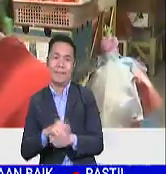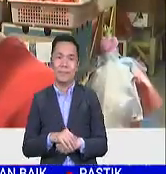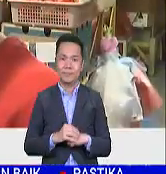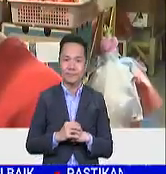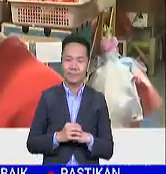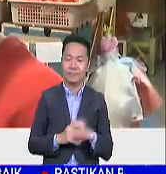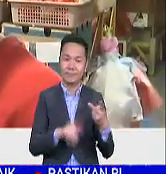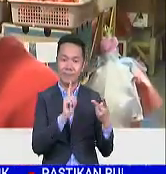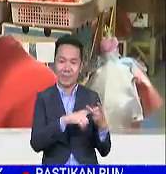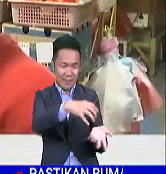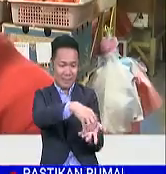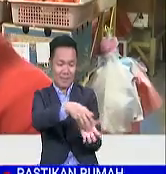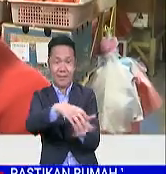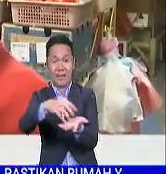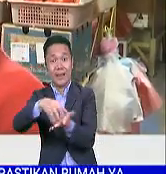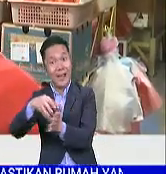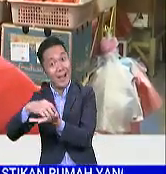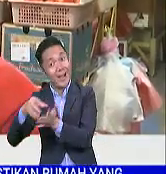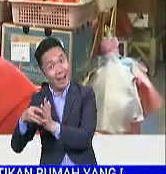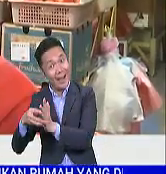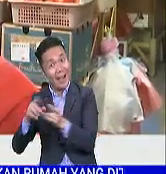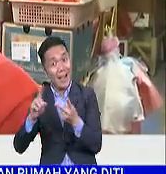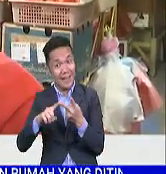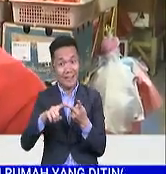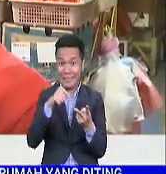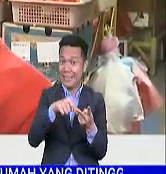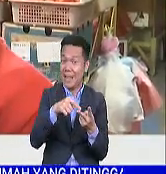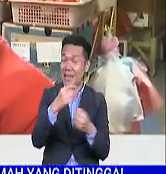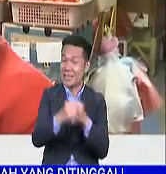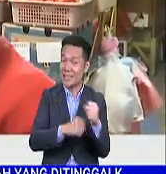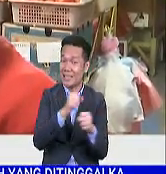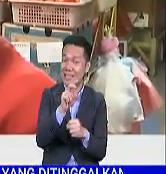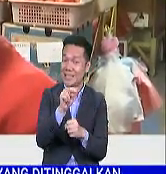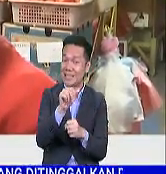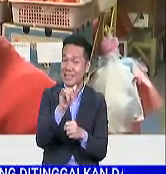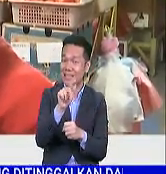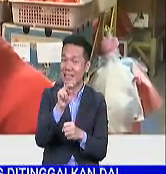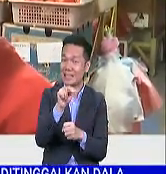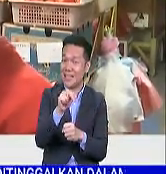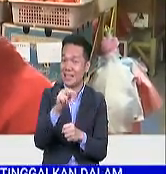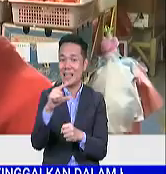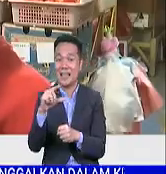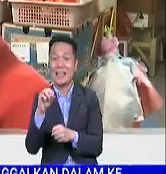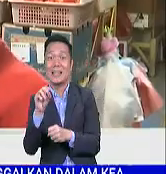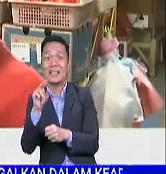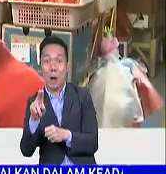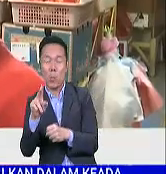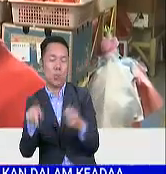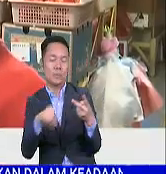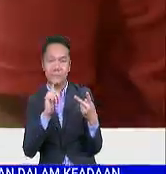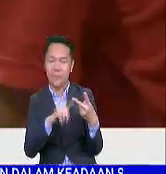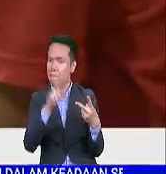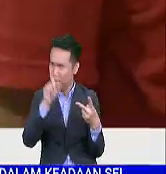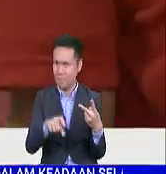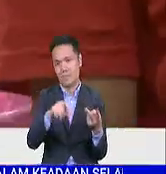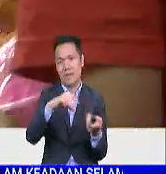Oh tu kuih itu sanis nyuyi kuih lah itu nenkau lah itulah panggil nenkau. Itu mesti mau ada punya